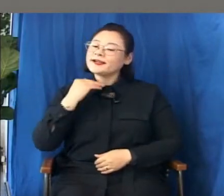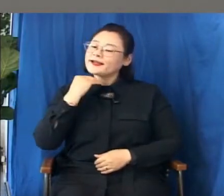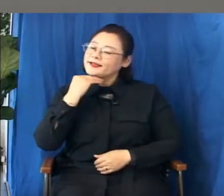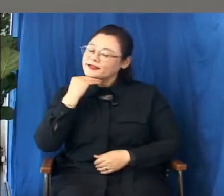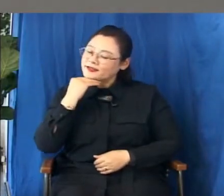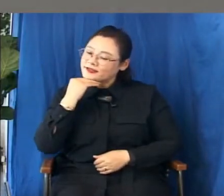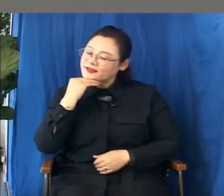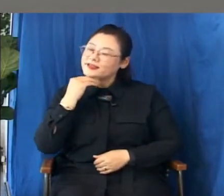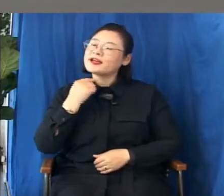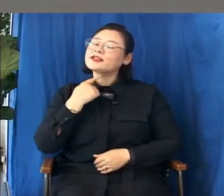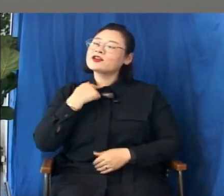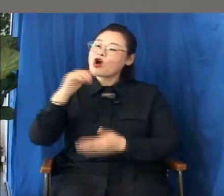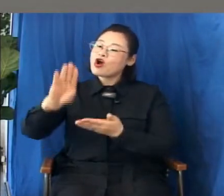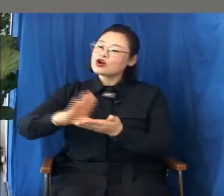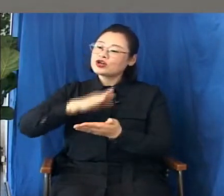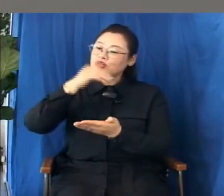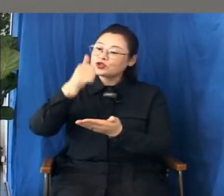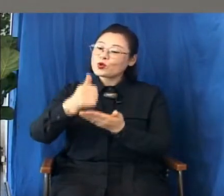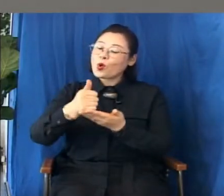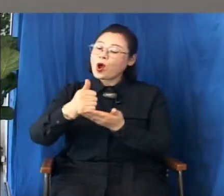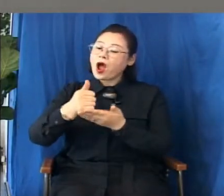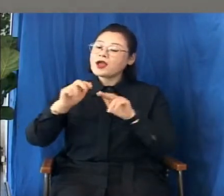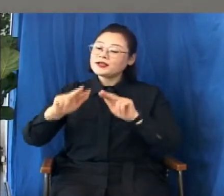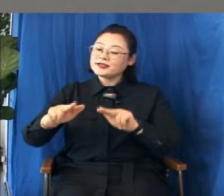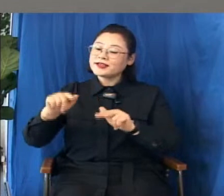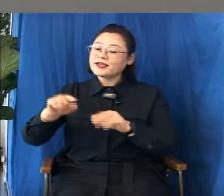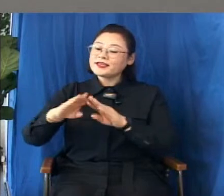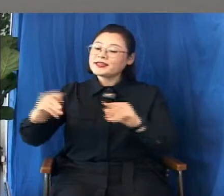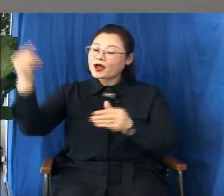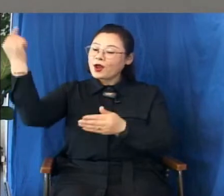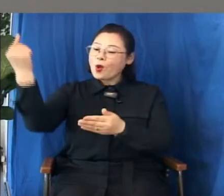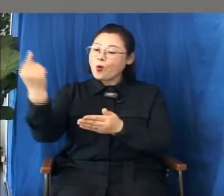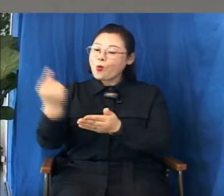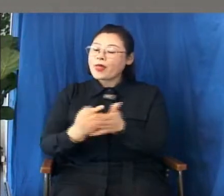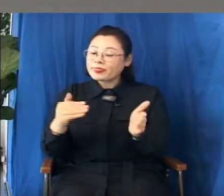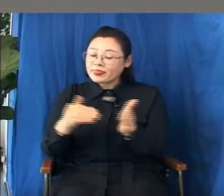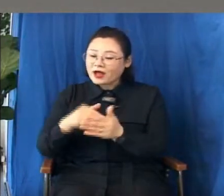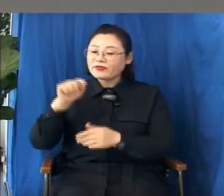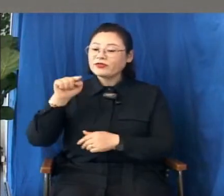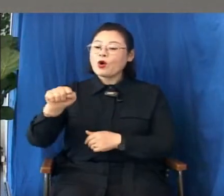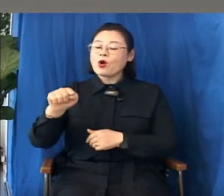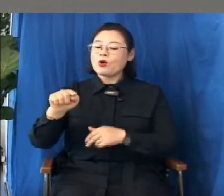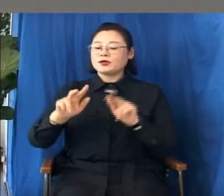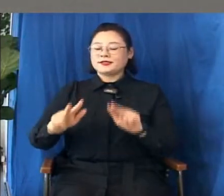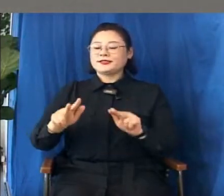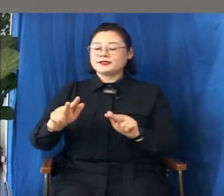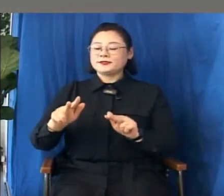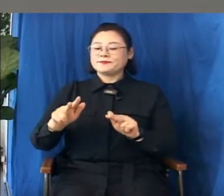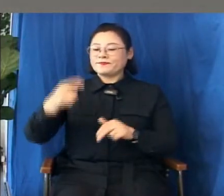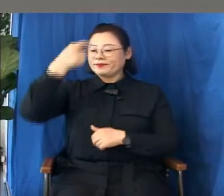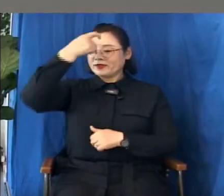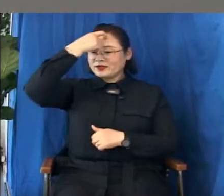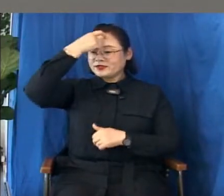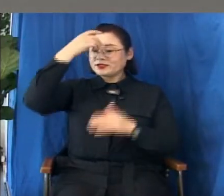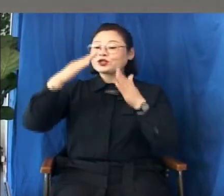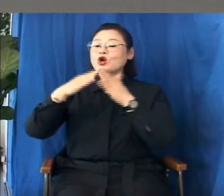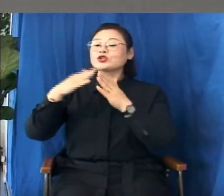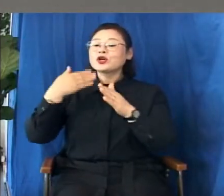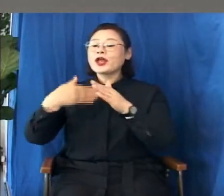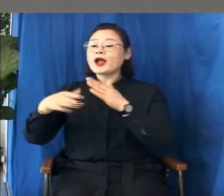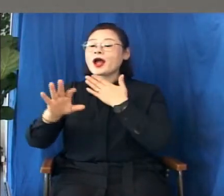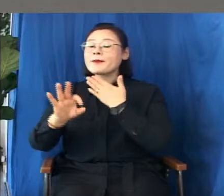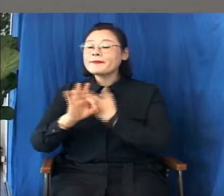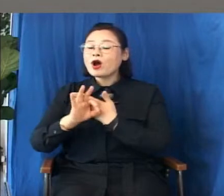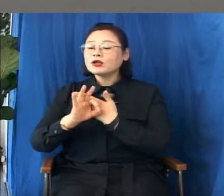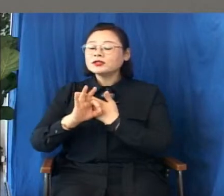그 그리스도가 이제 이 땅에 왔다. 너 지금 성전으로 가라. 그럼 그를 만날 거다. 아기를 안고 올